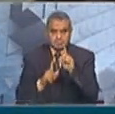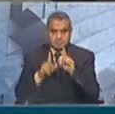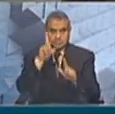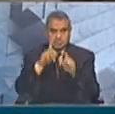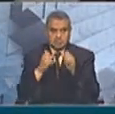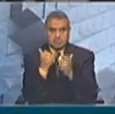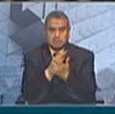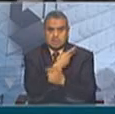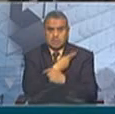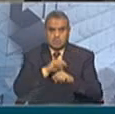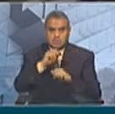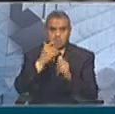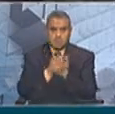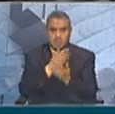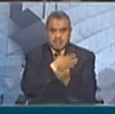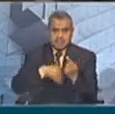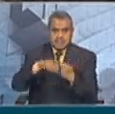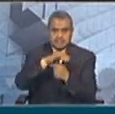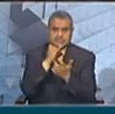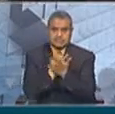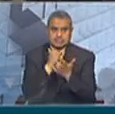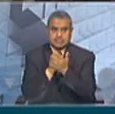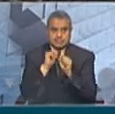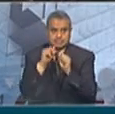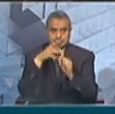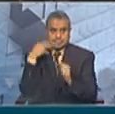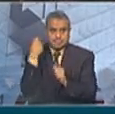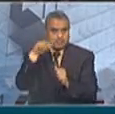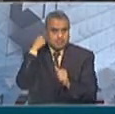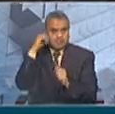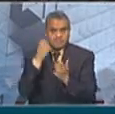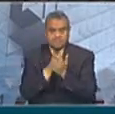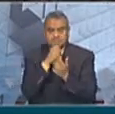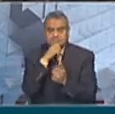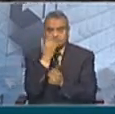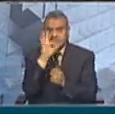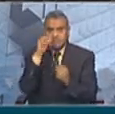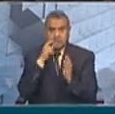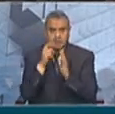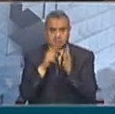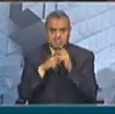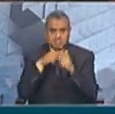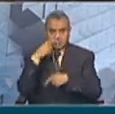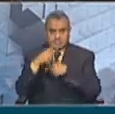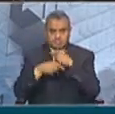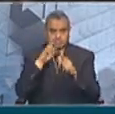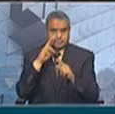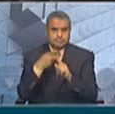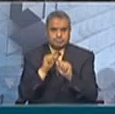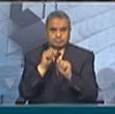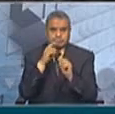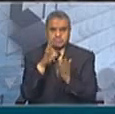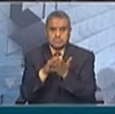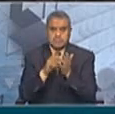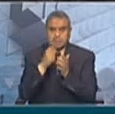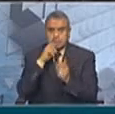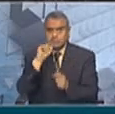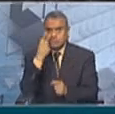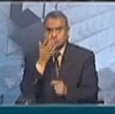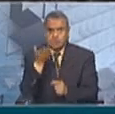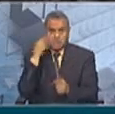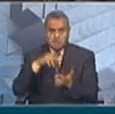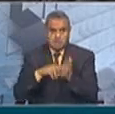والزعماء السياسيون اللبنانيون قد تعهدوا أمام الرئيس الفرنسي إيمانويل ماكرون الذي زار بيروت أول شهر سبتمبر